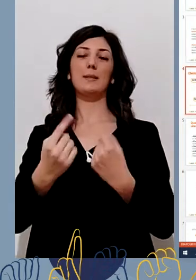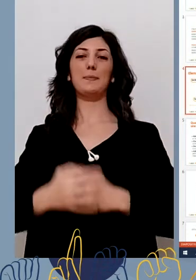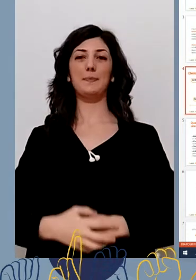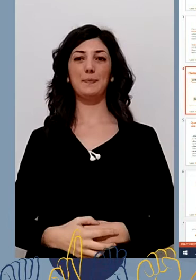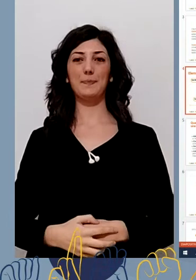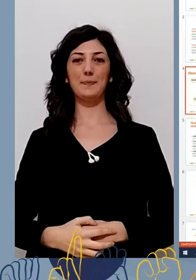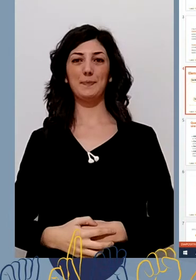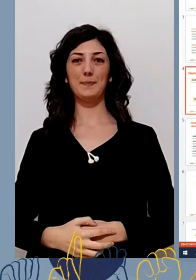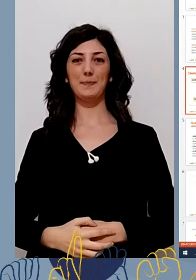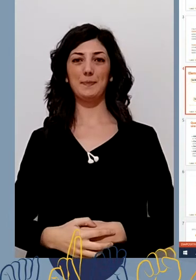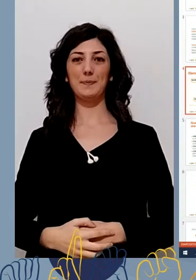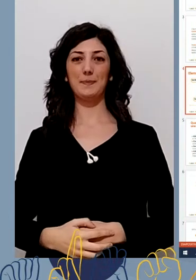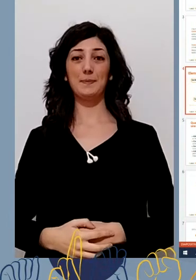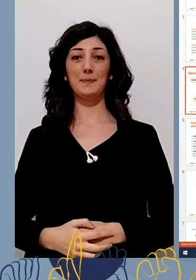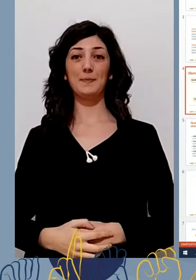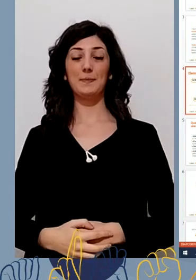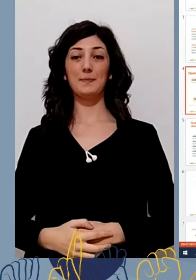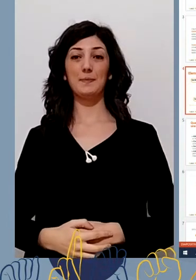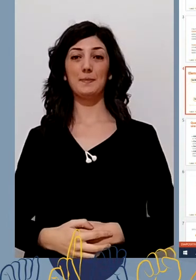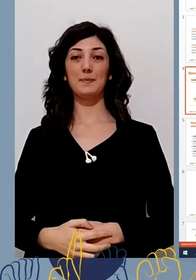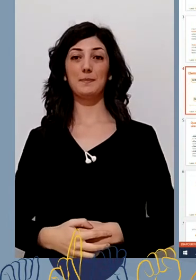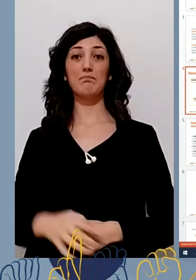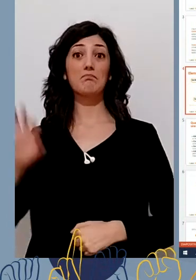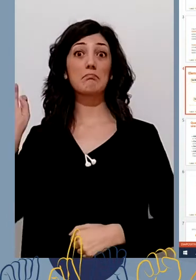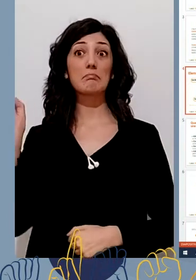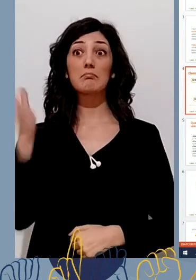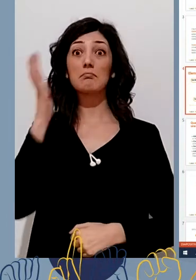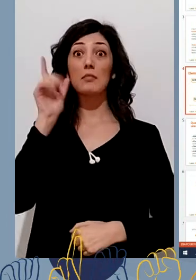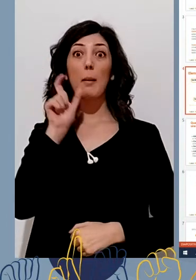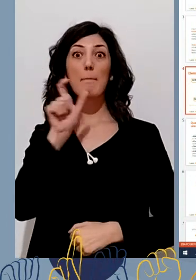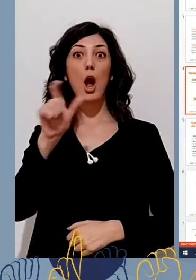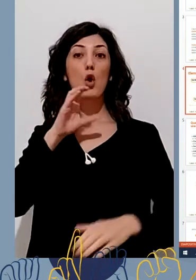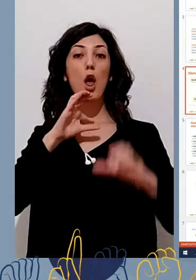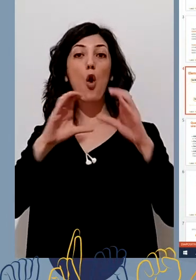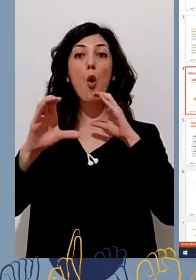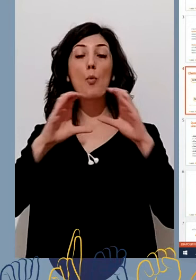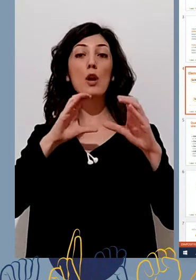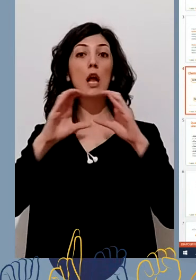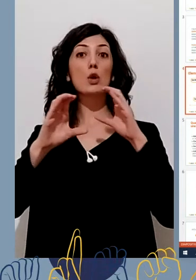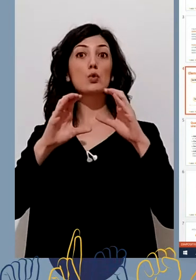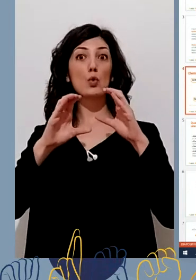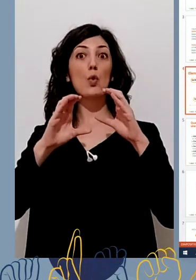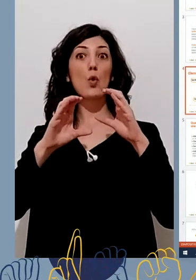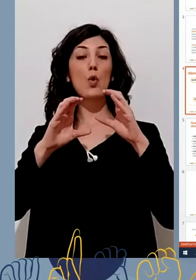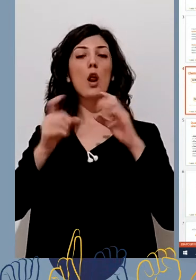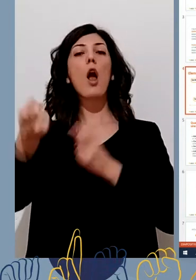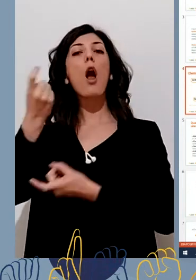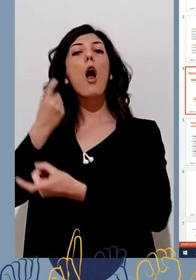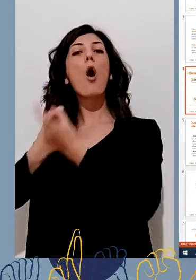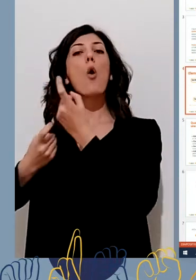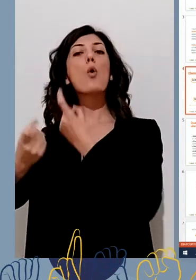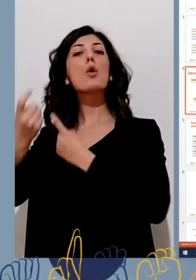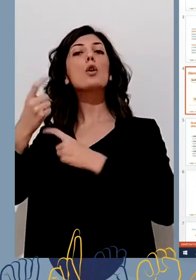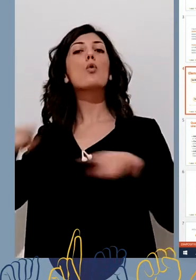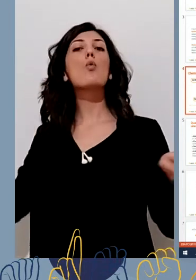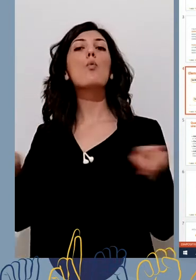Infatti non è un caso che la parola comunicazione abbia la stessa origine della parola